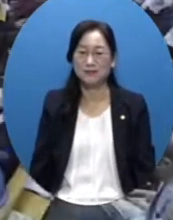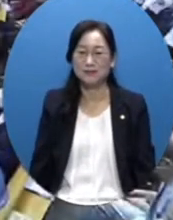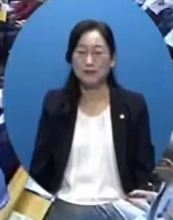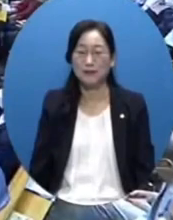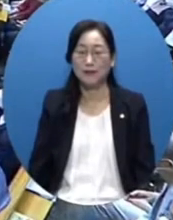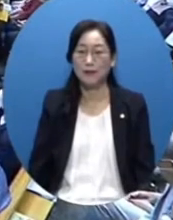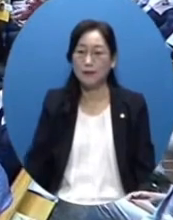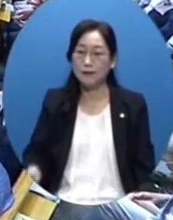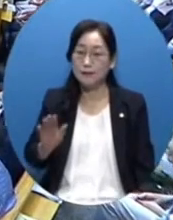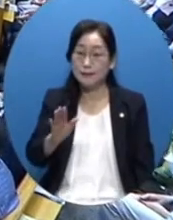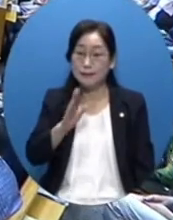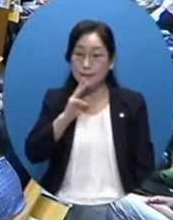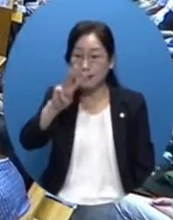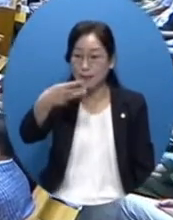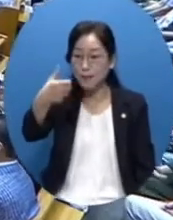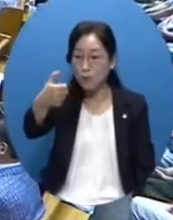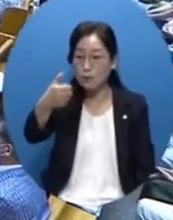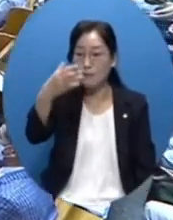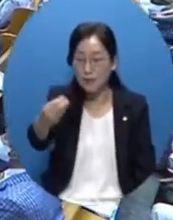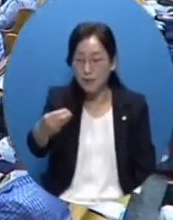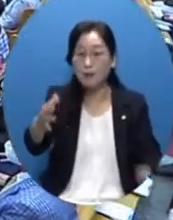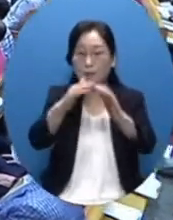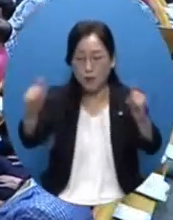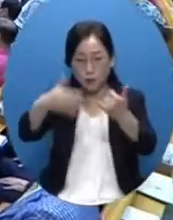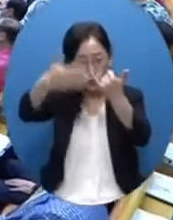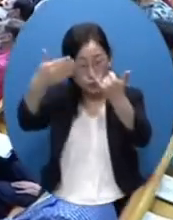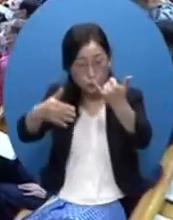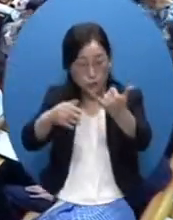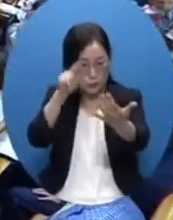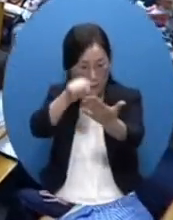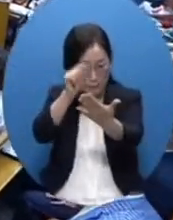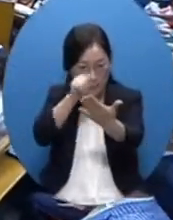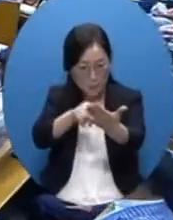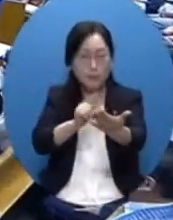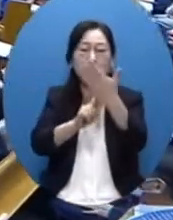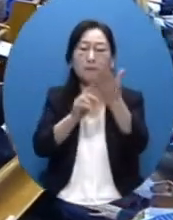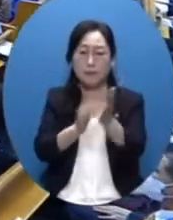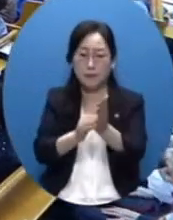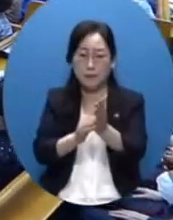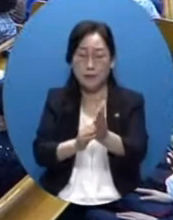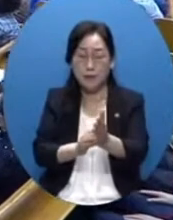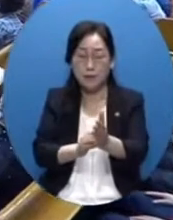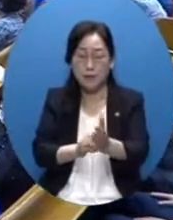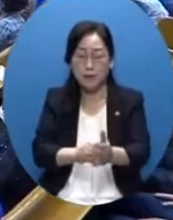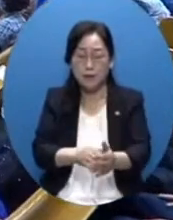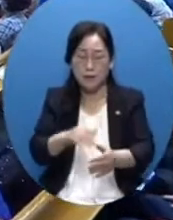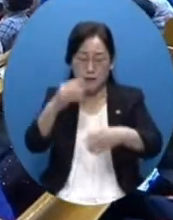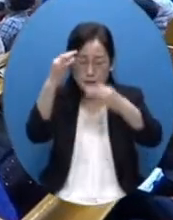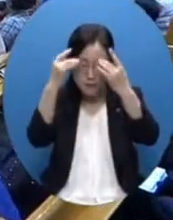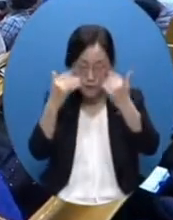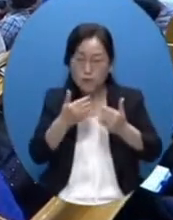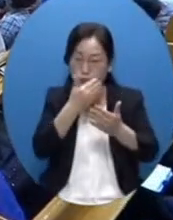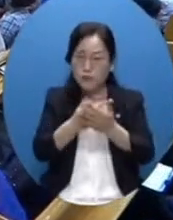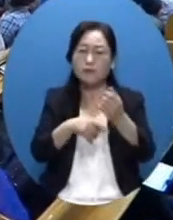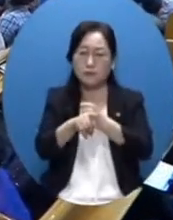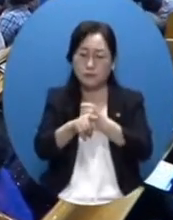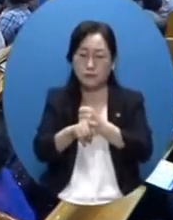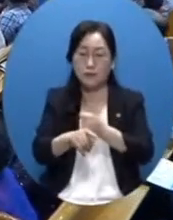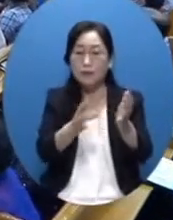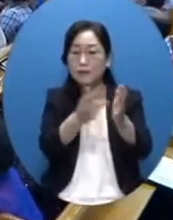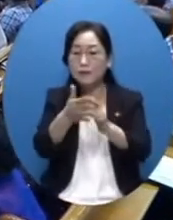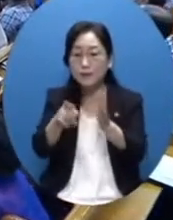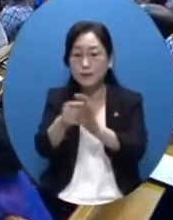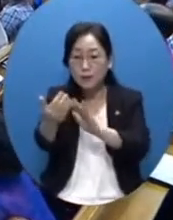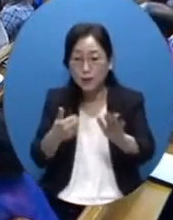10일 만에 약 350만 명이 이 유튜브 봤습니다 이렇게 눈물을 취하는 것입니다 예술 믿기 전에 우리는